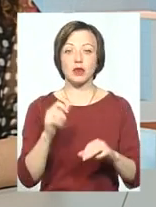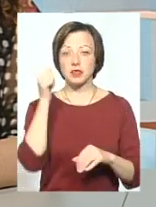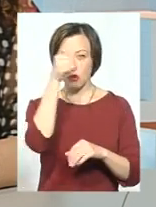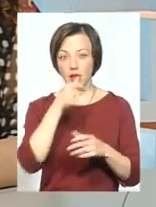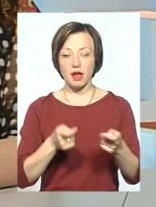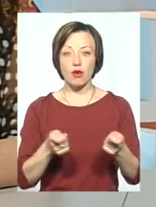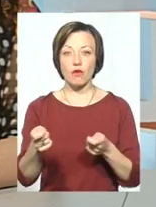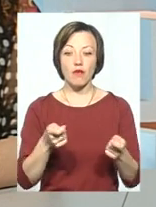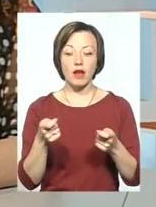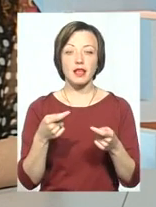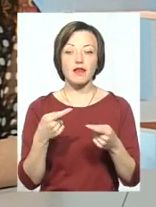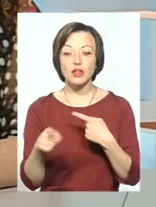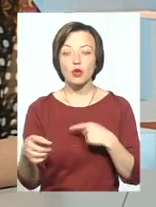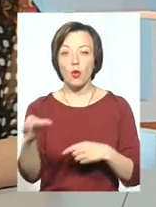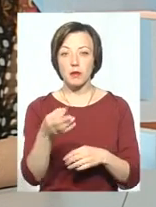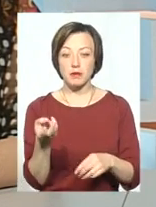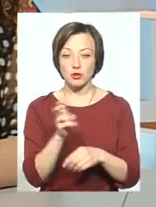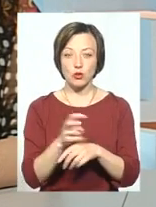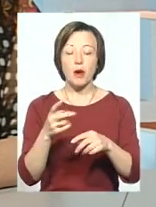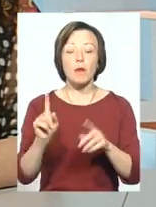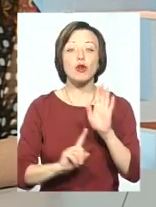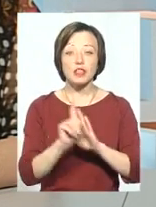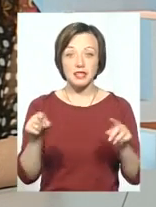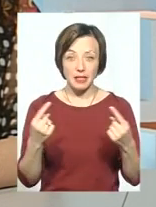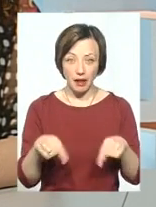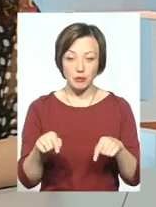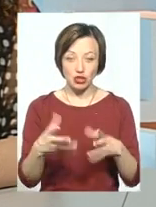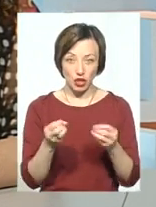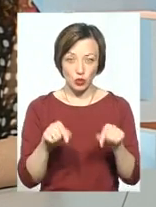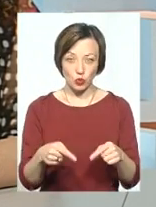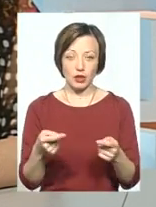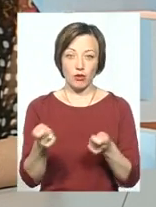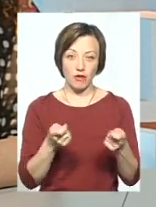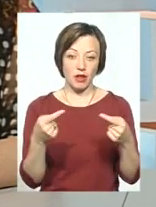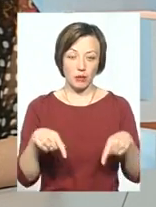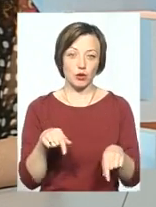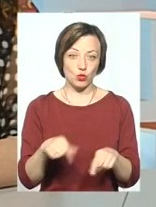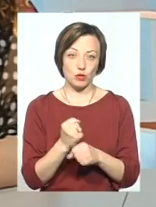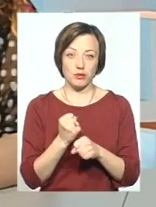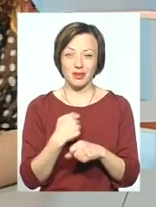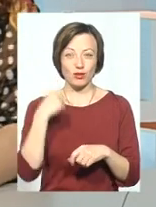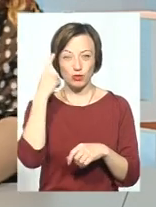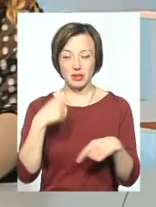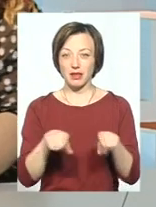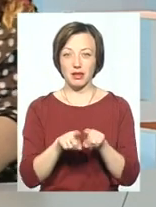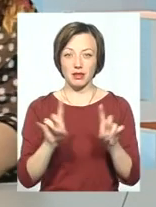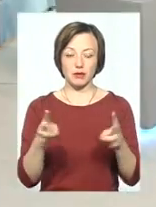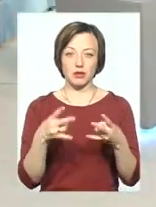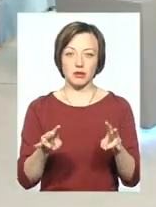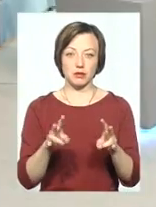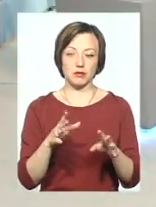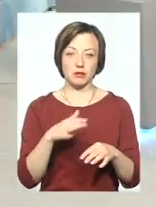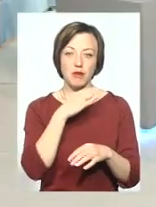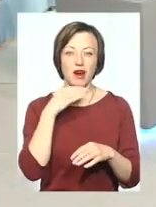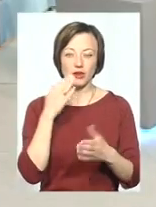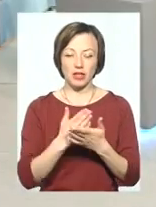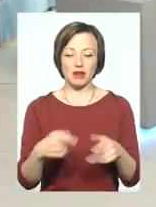якійсь другій області прийшов занепад, то ще керувати тут і робити занепад цього не потрібно. Я думаю, що таких фахівців є на сьогоднішній день досить